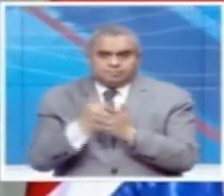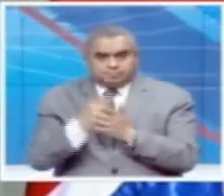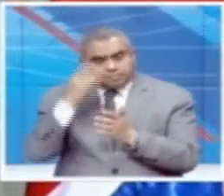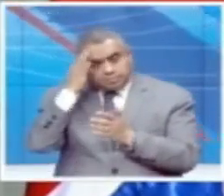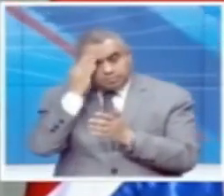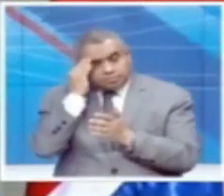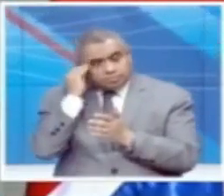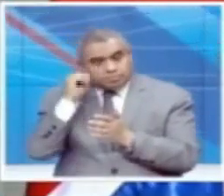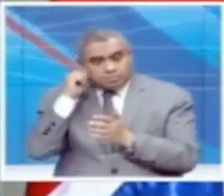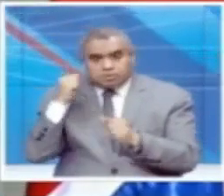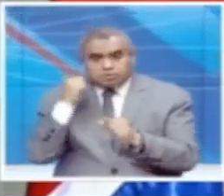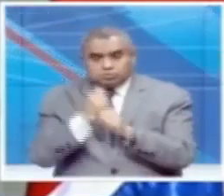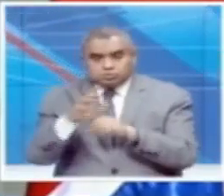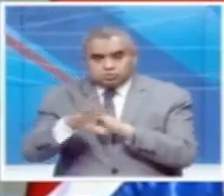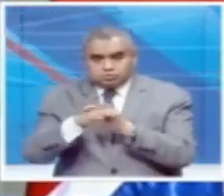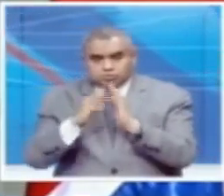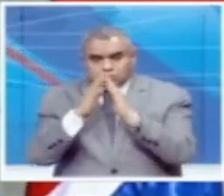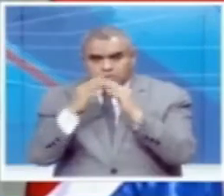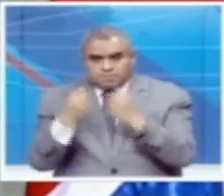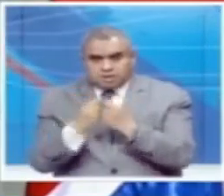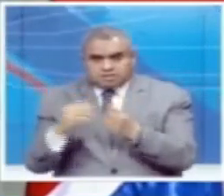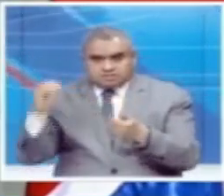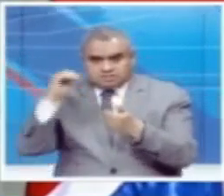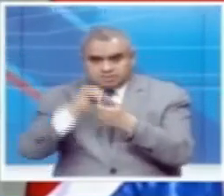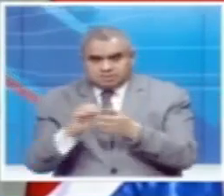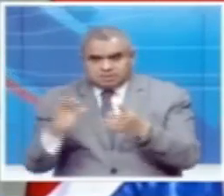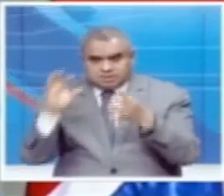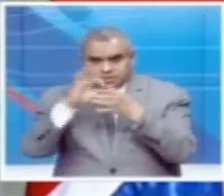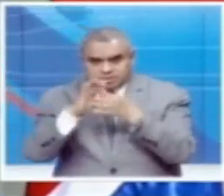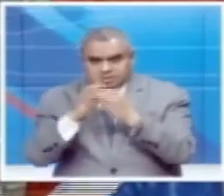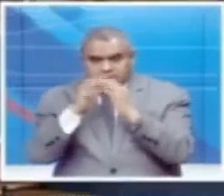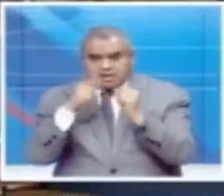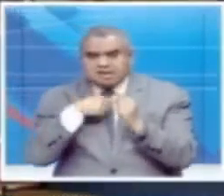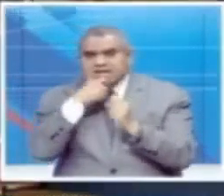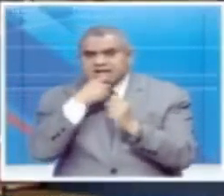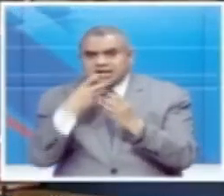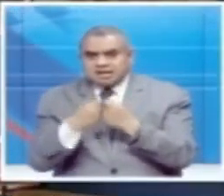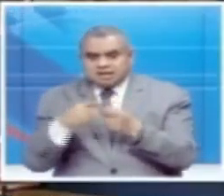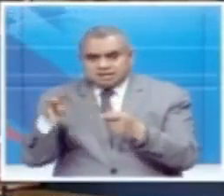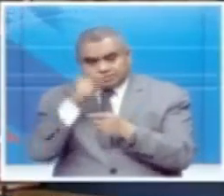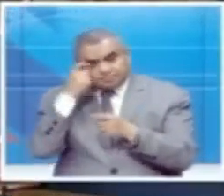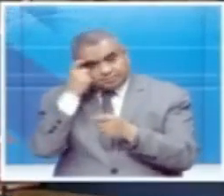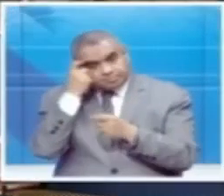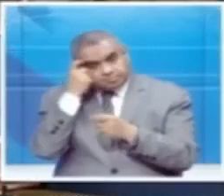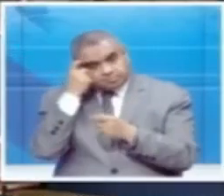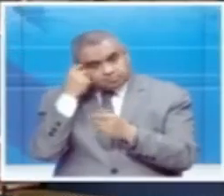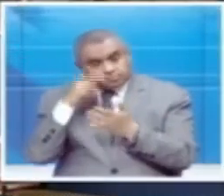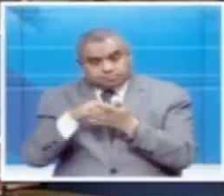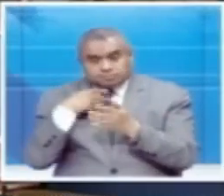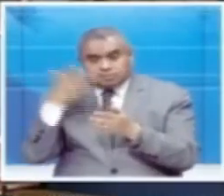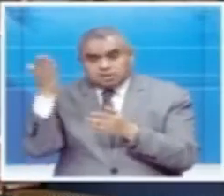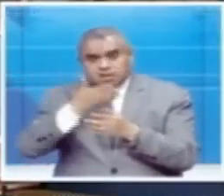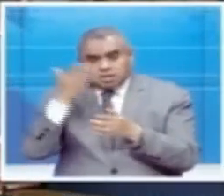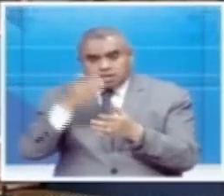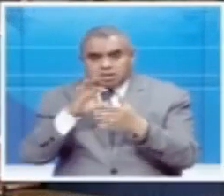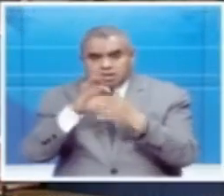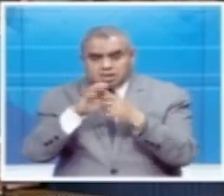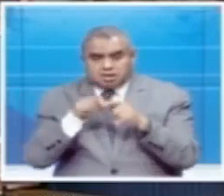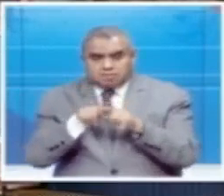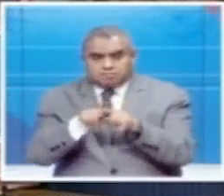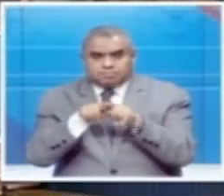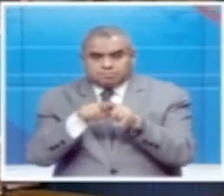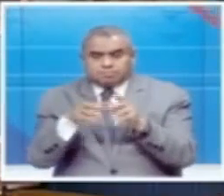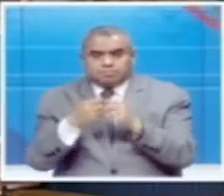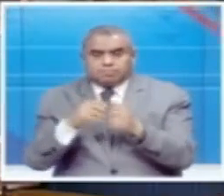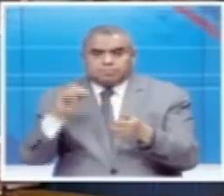وأن أعمل على العلاقات المصرية البريطانية، وهي علاقات هامة